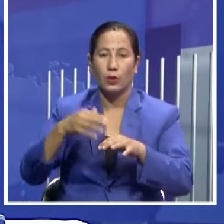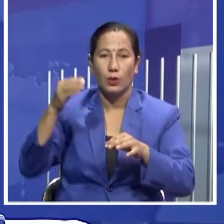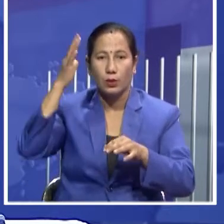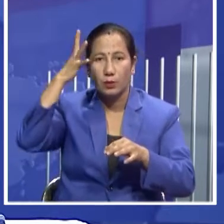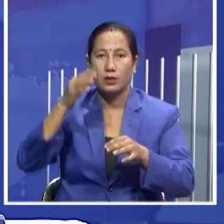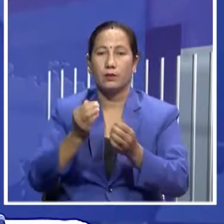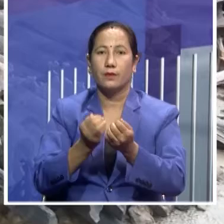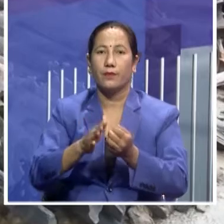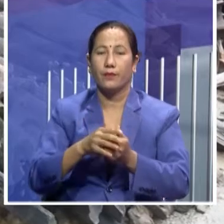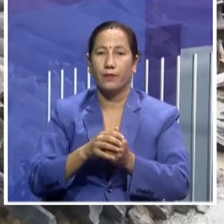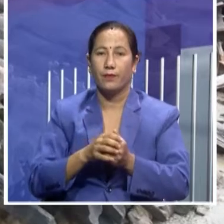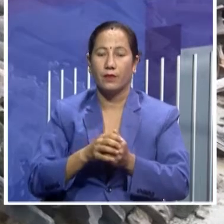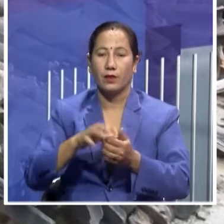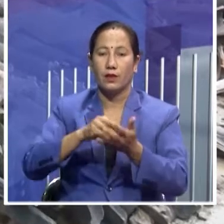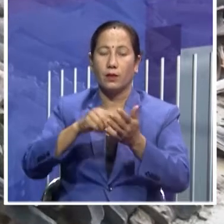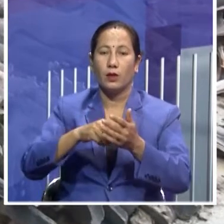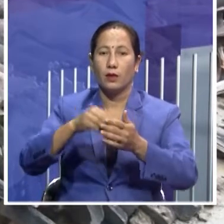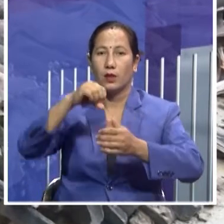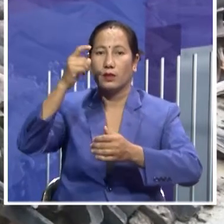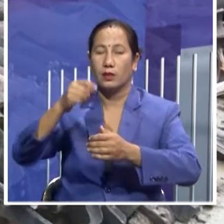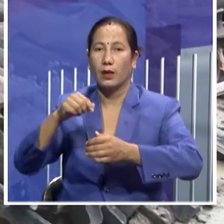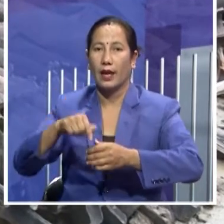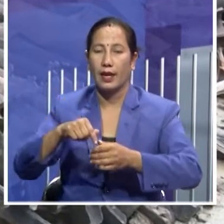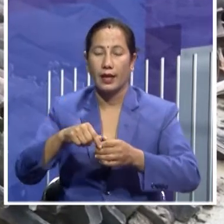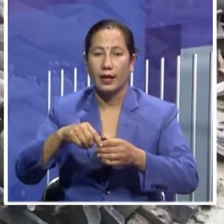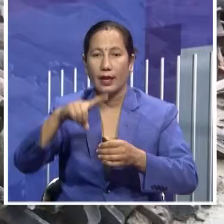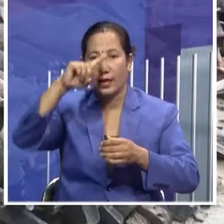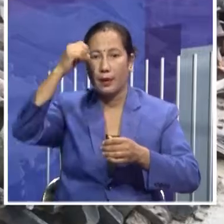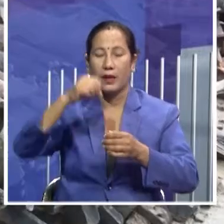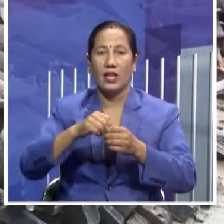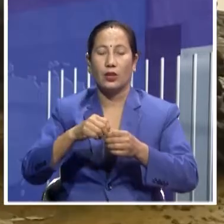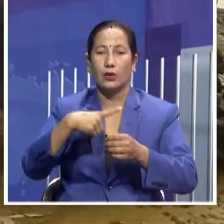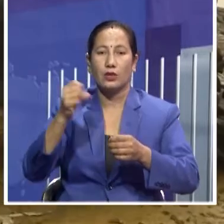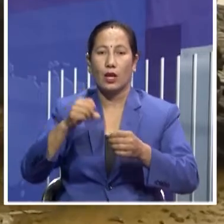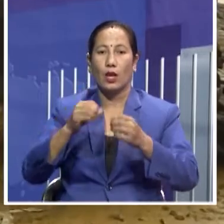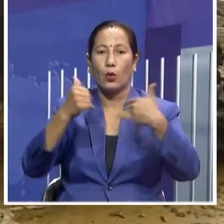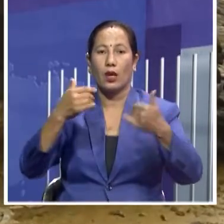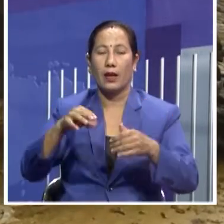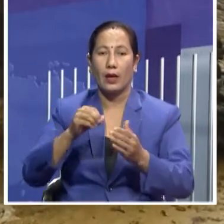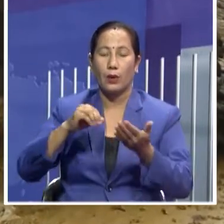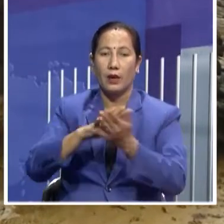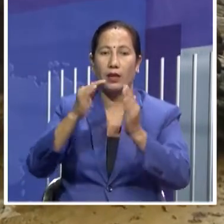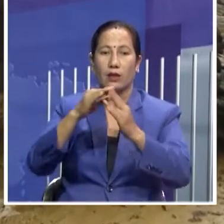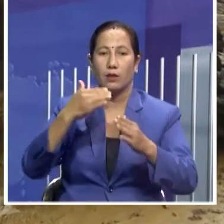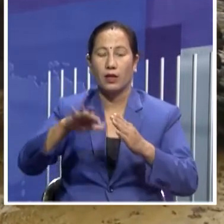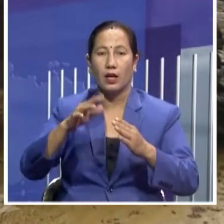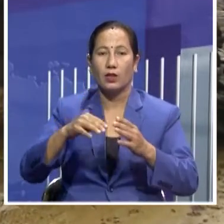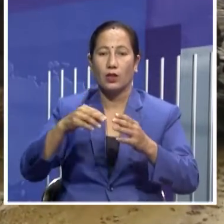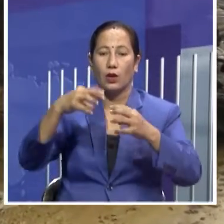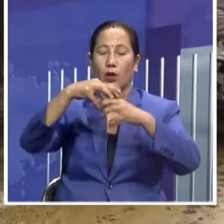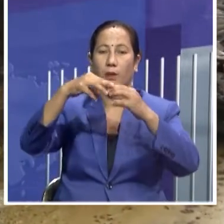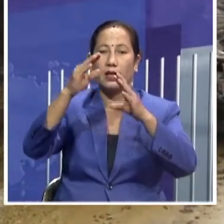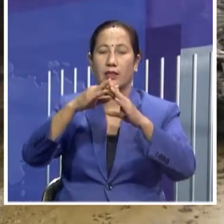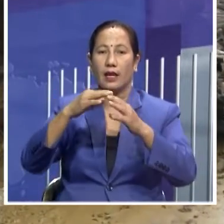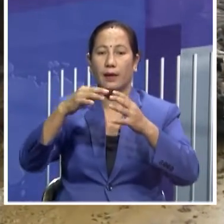हुन्। सदरमुकाम परासीको रामग्राम एकका रामनाथ बास्कोरको झरै खुलामा आएको बाढीले घर बगाएको छ। खपडाले छाएको